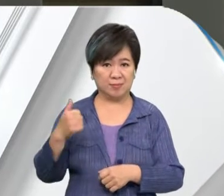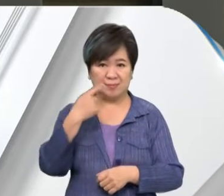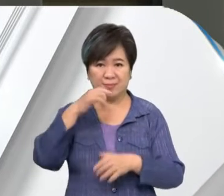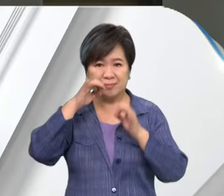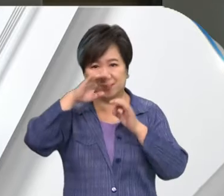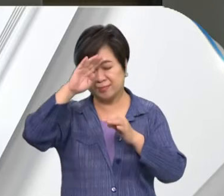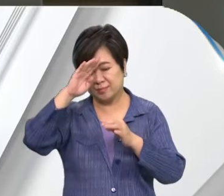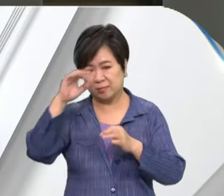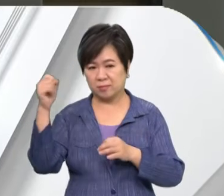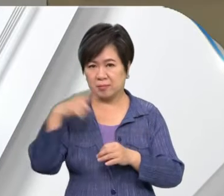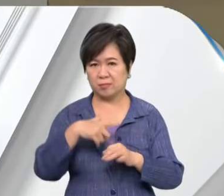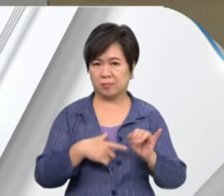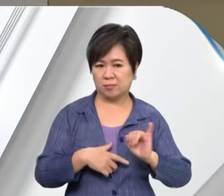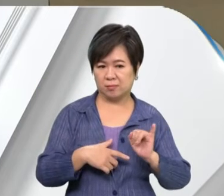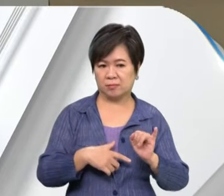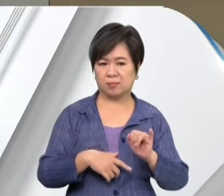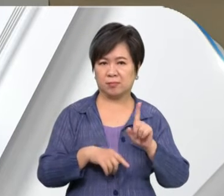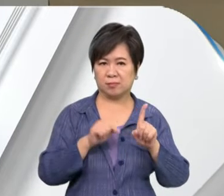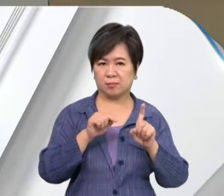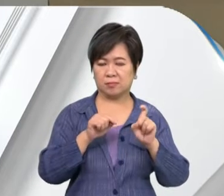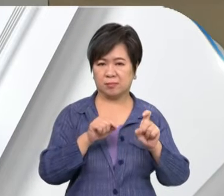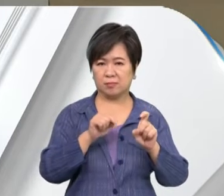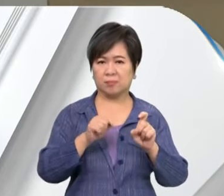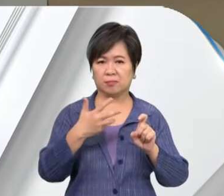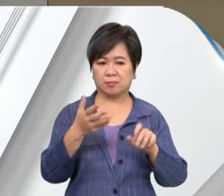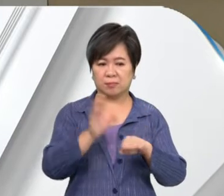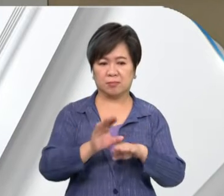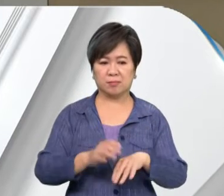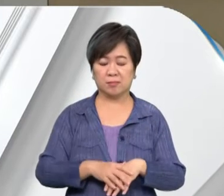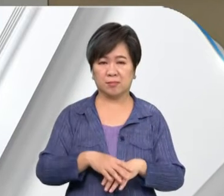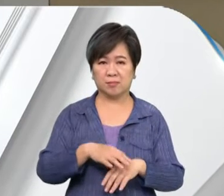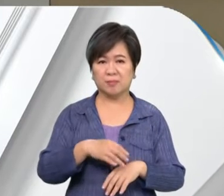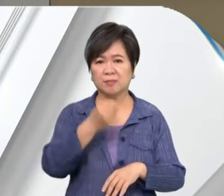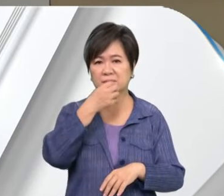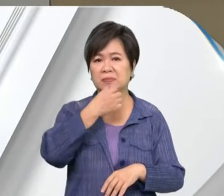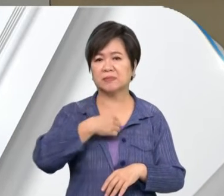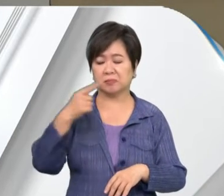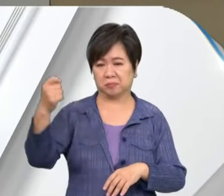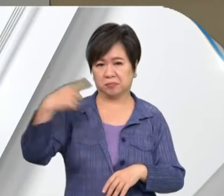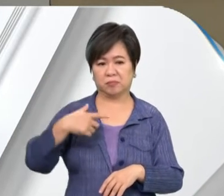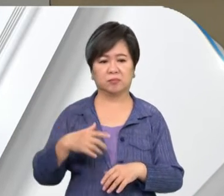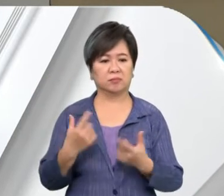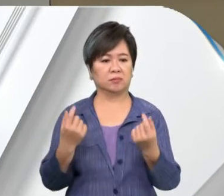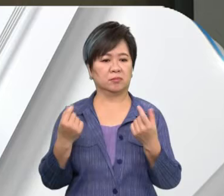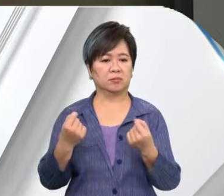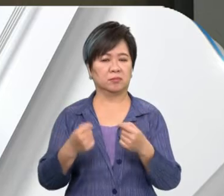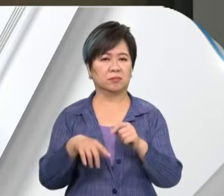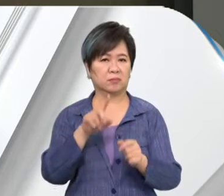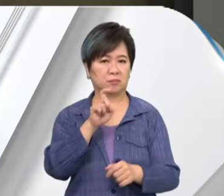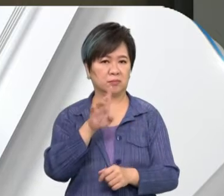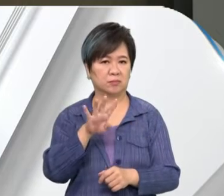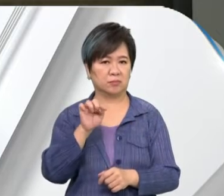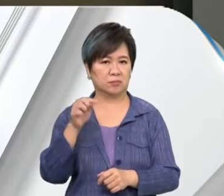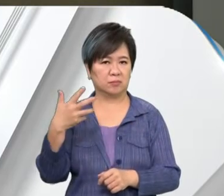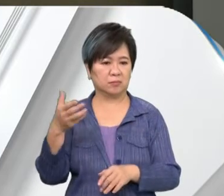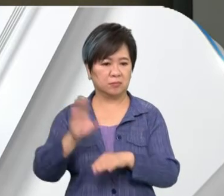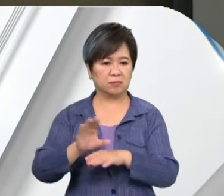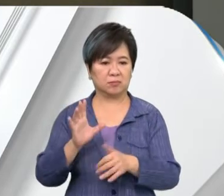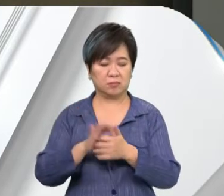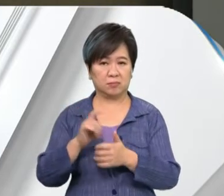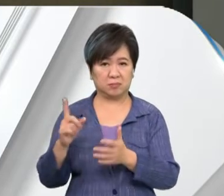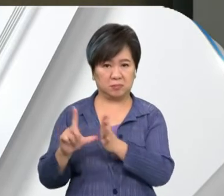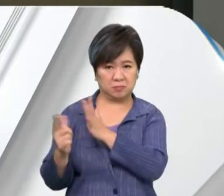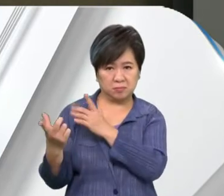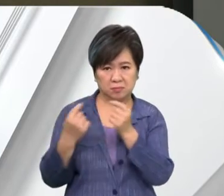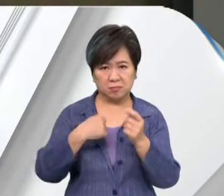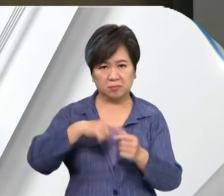是5性的10.8倍，食道癌的发生率是5性的14.8倍，所以国健署强调，天气期间 QQ 癌的死